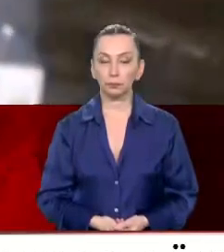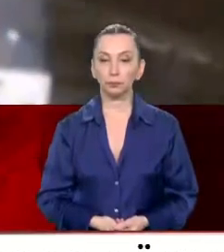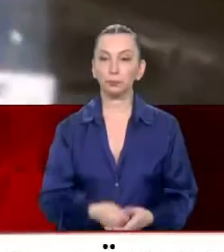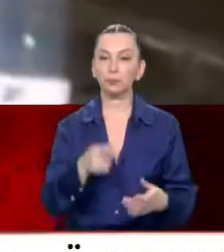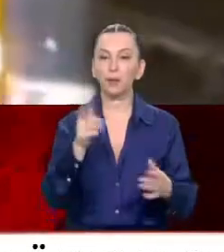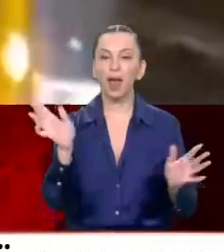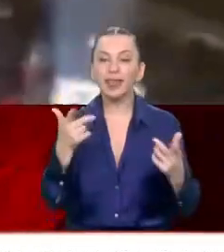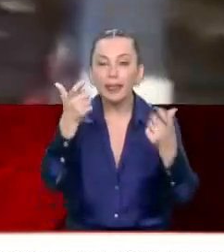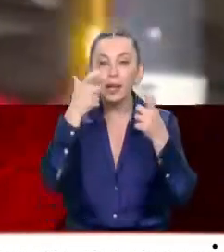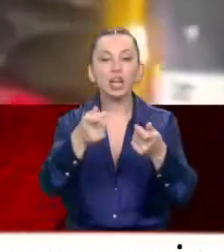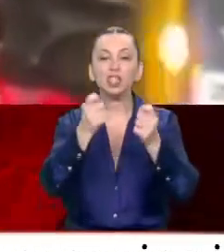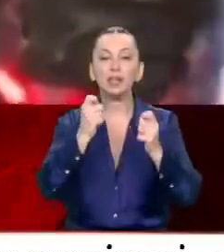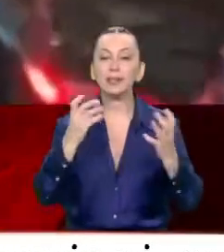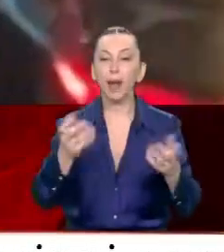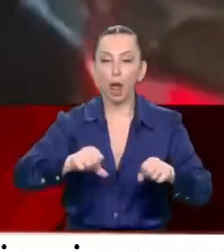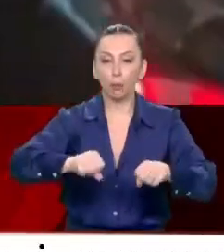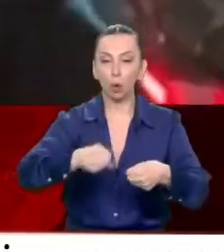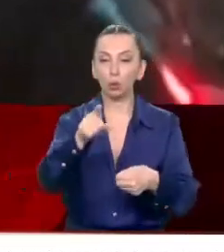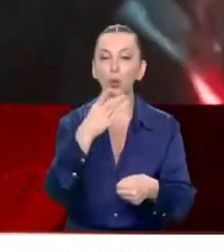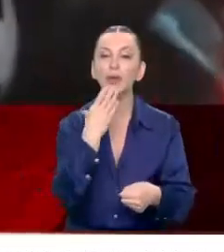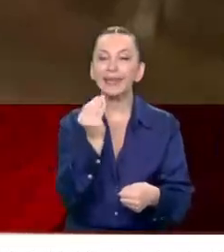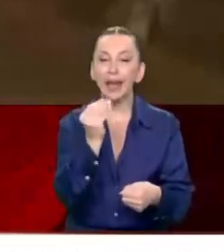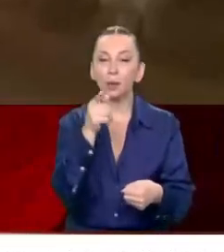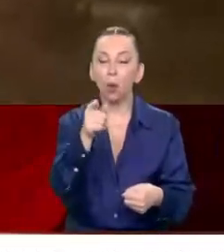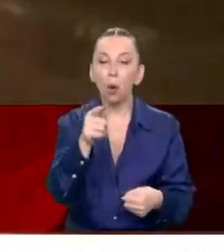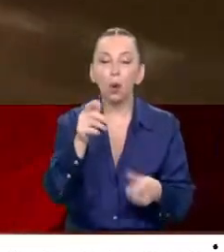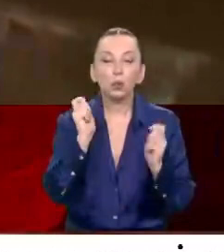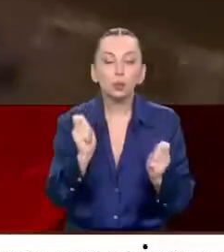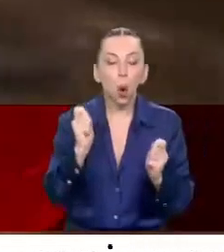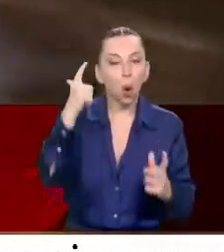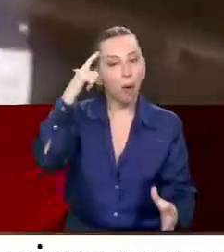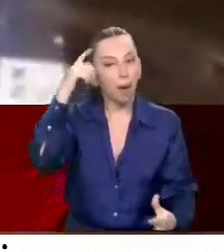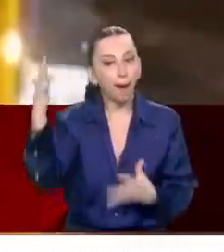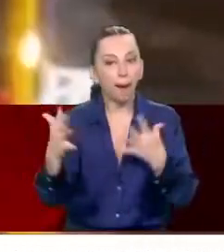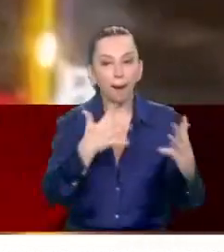En çarpıcı görüntülerden biri motosikletli gencin o zor anlarıydı. Adam da